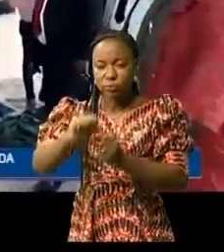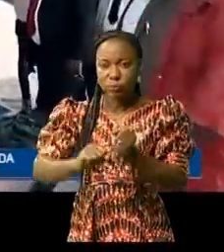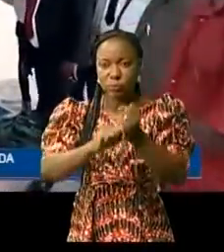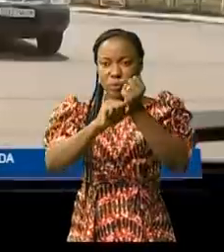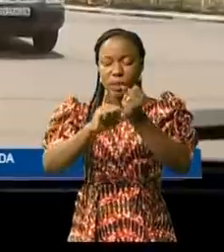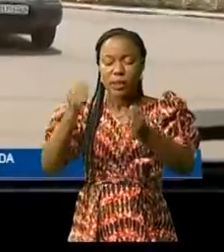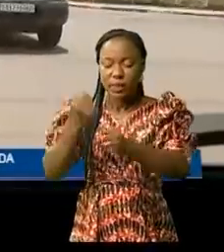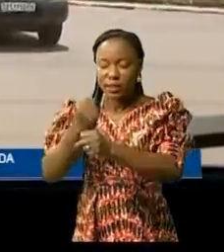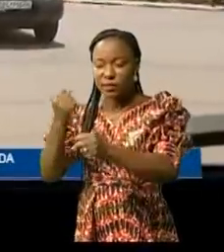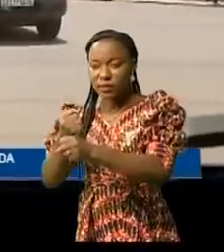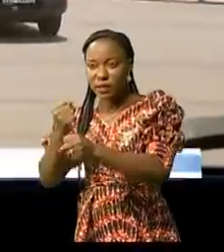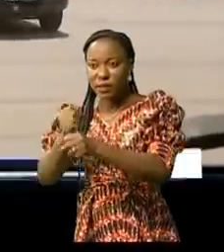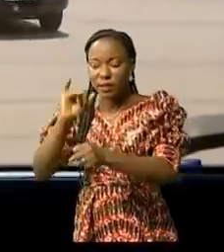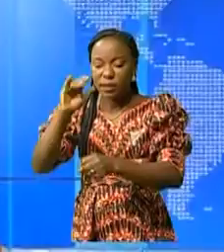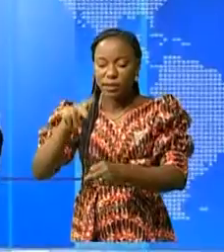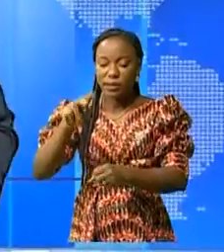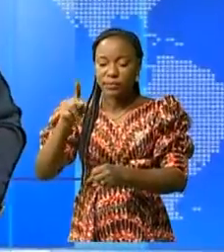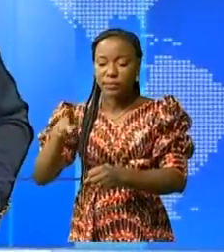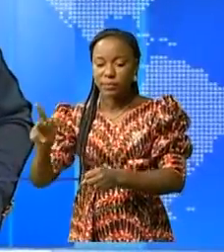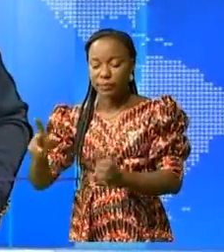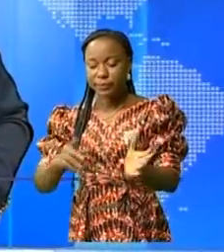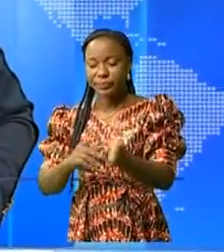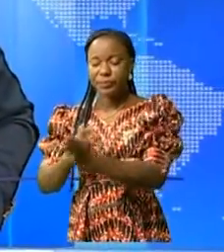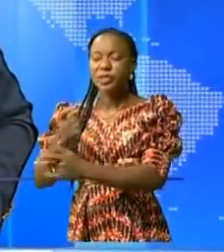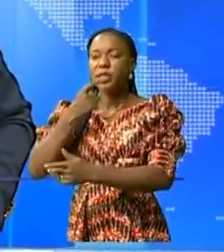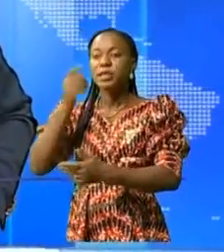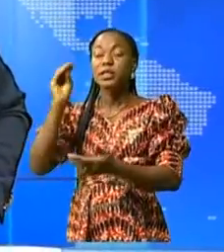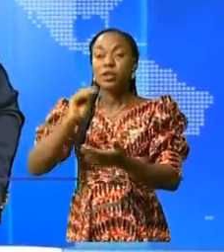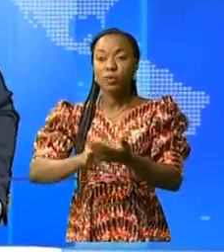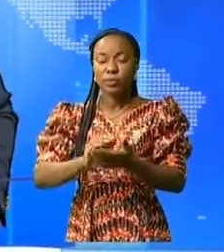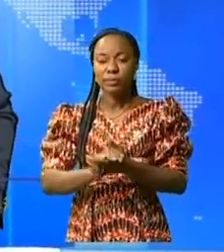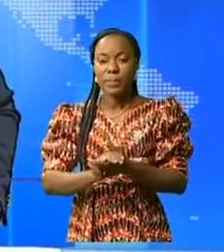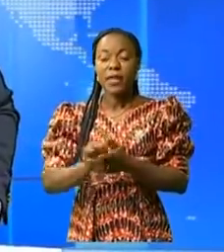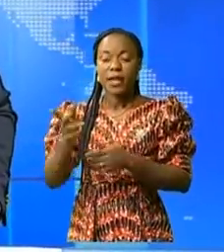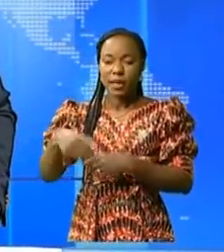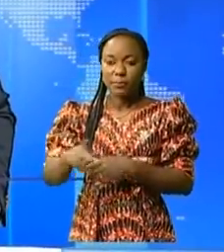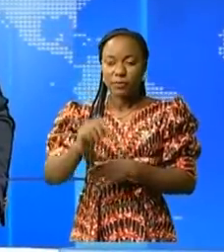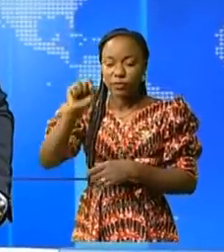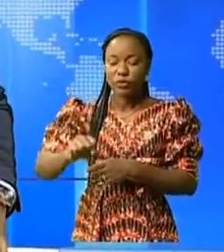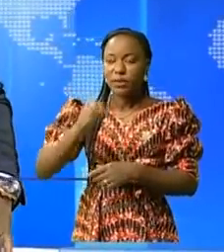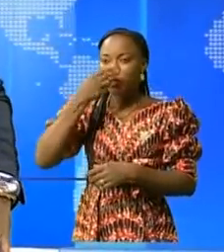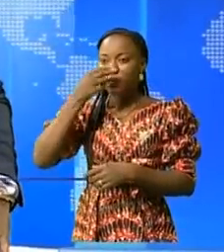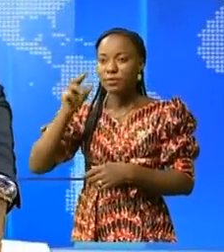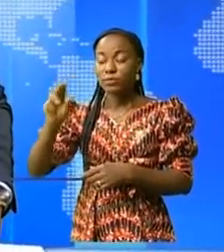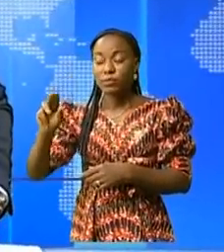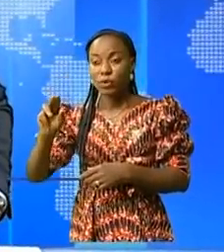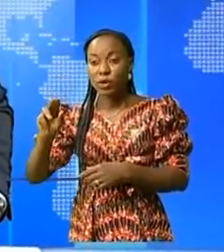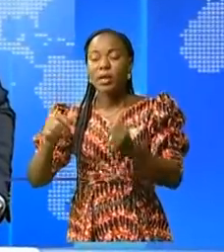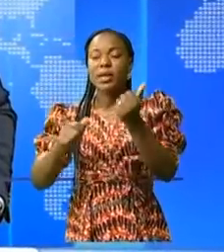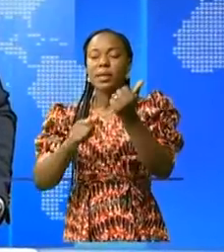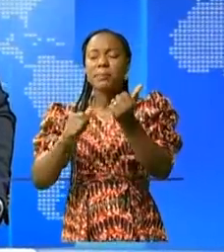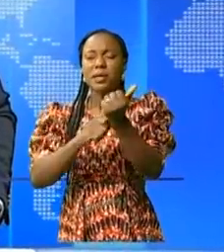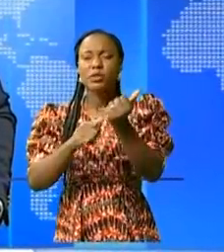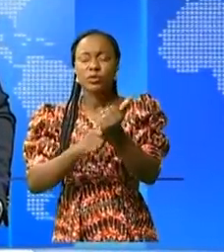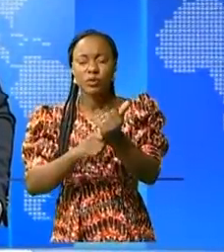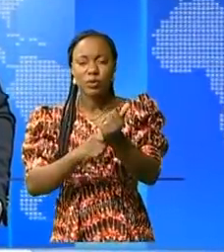l'administration il y un pépé et je le disais en titre cap dans la province du sud-kivu où l'érection d'un cimetière en